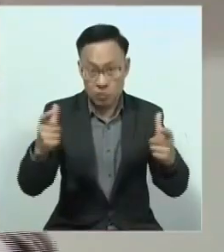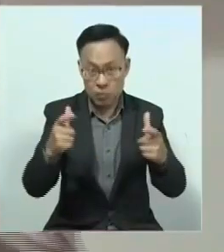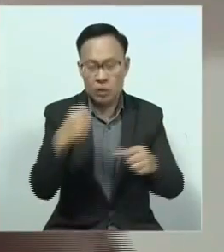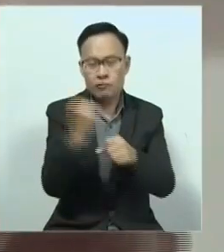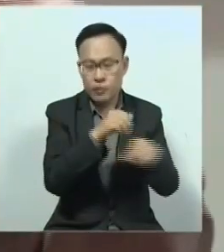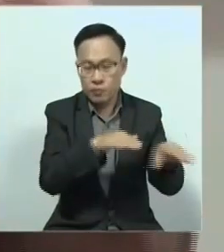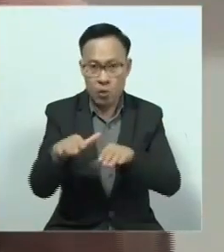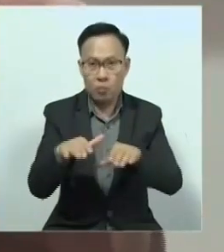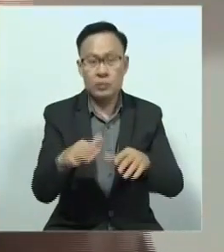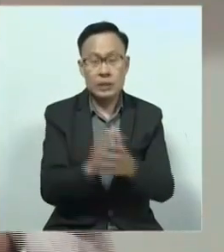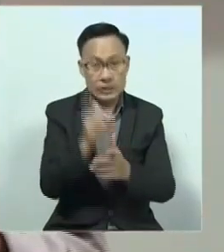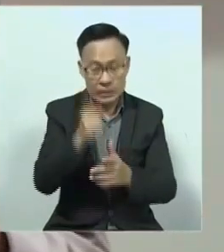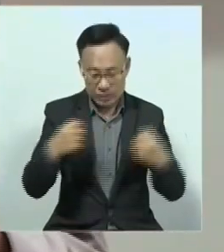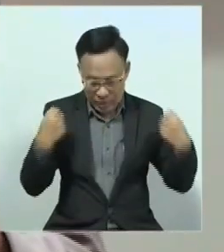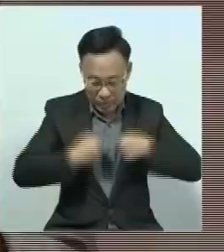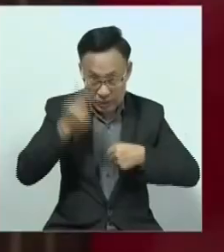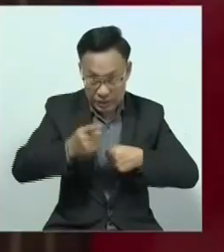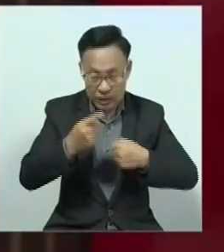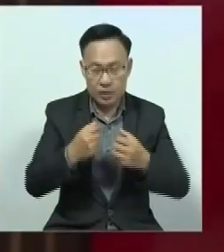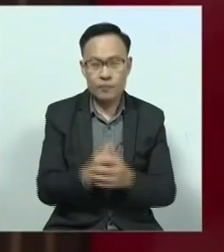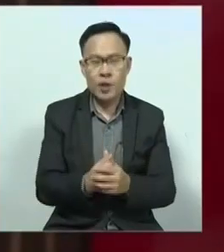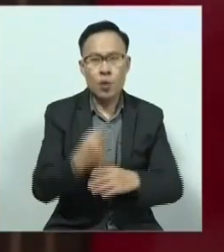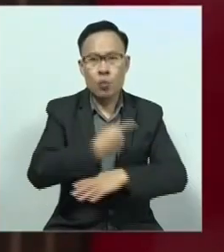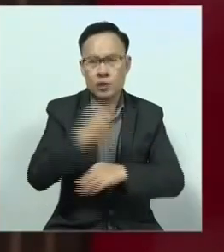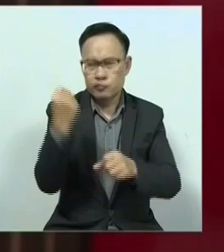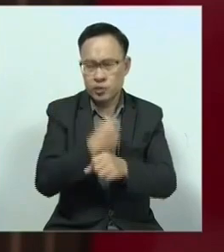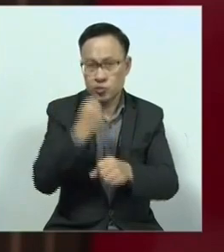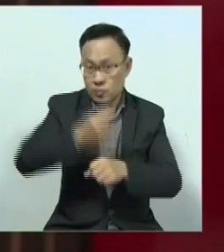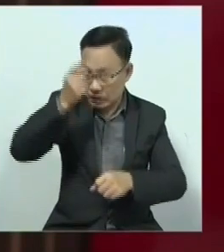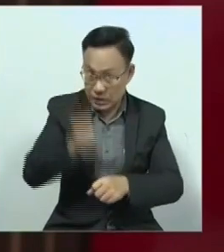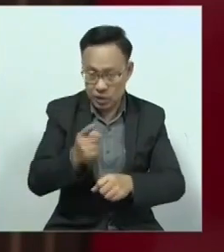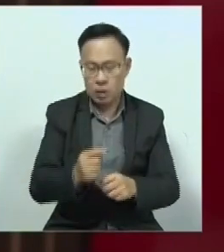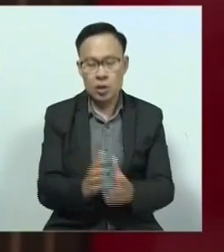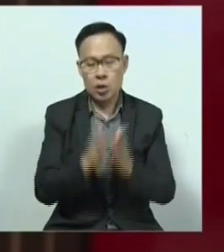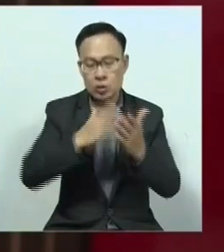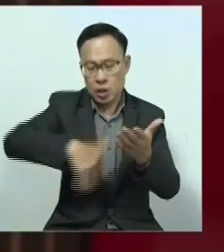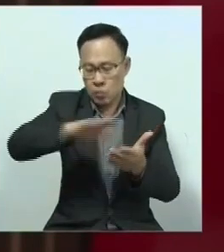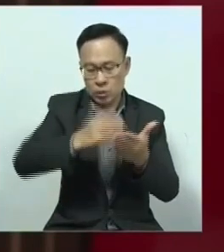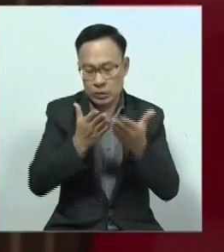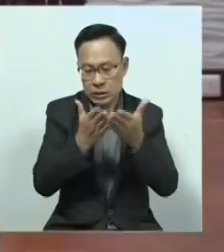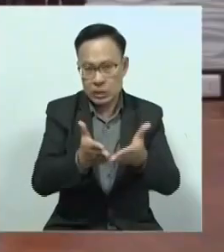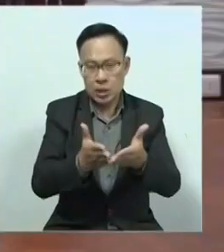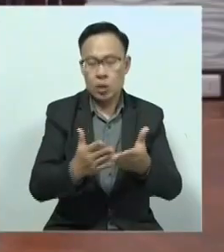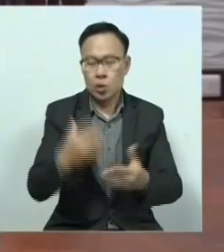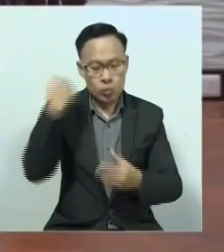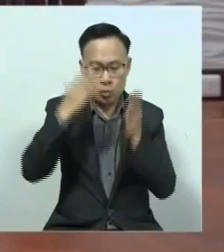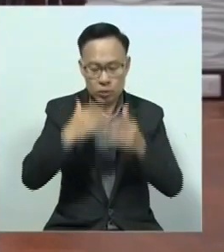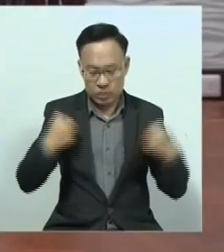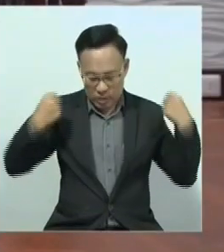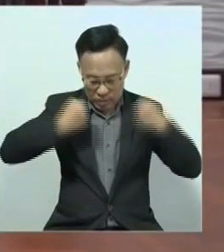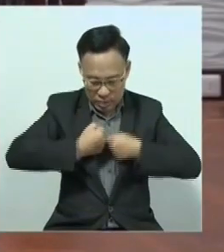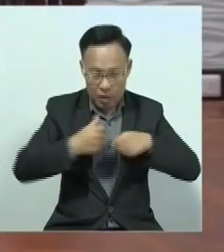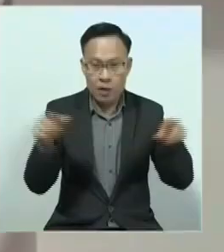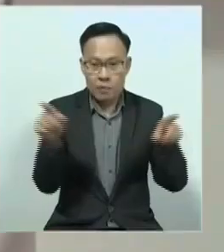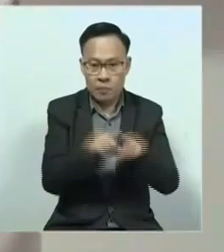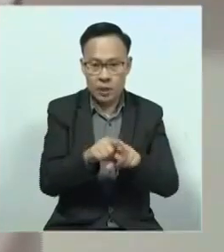ะแล้วแต่งกายเหมือนของจริง ซ้อมใหญ่นี่คือฝีพายแต่งกายเหมือนของจริง ใช่ครับ ผู้ควบคุมเรือ ครับ ท่านผู้บัญชาการ